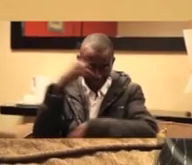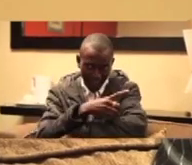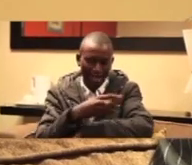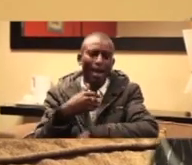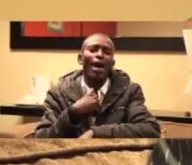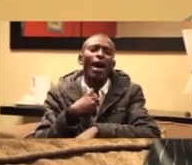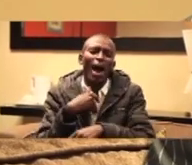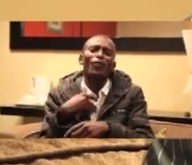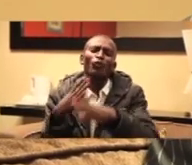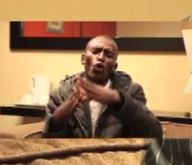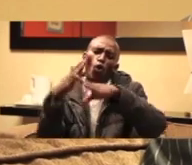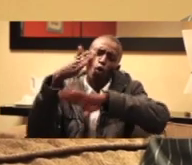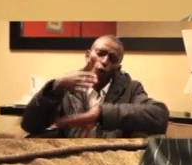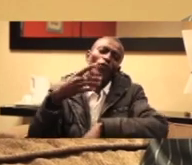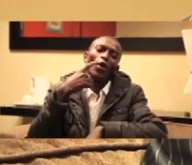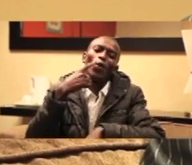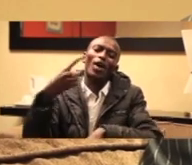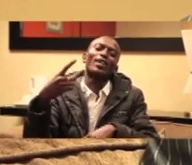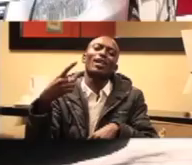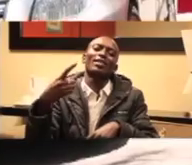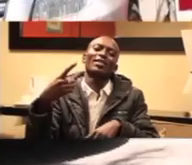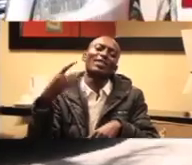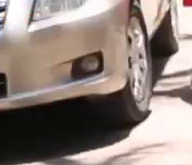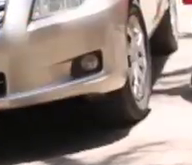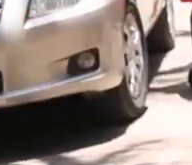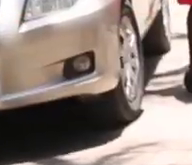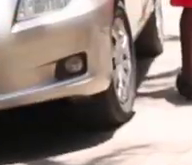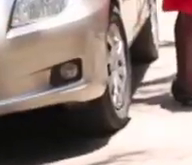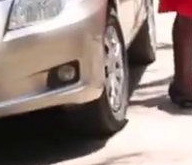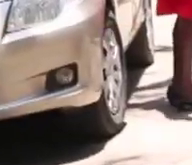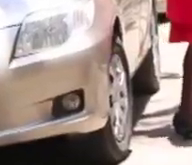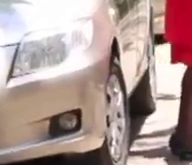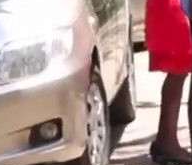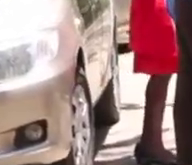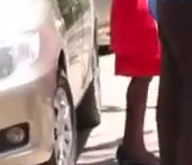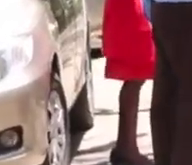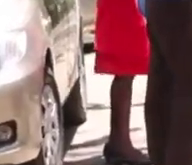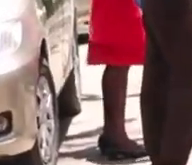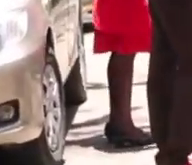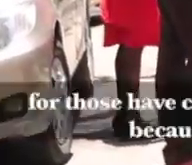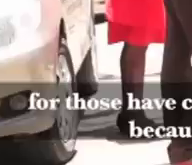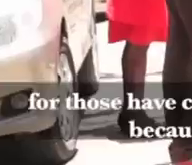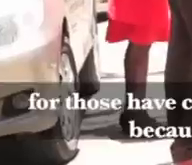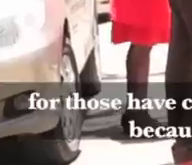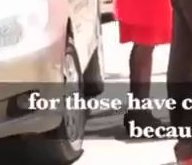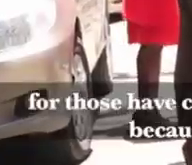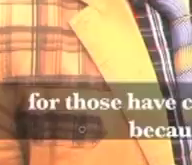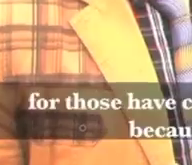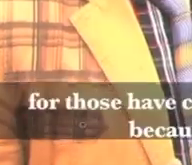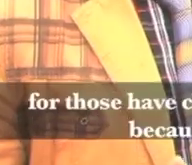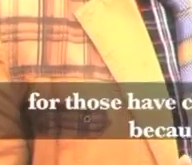that all of them will do church weddings. That's my prayer. Wale ambao wako na watoto walemavu ya aina